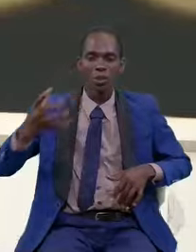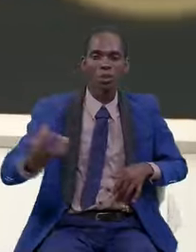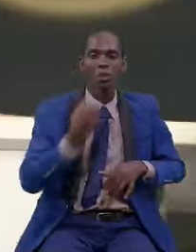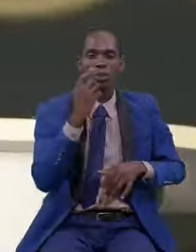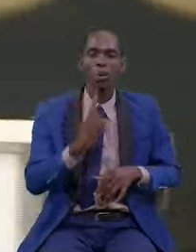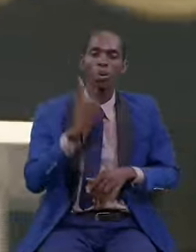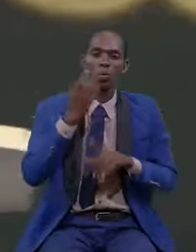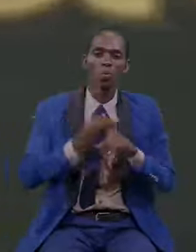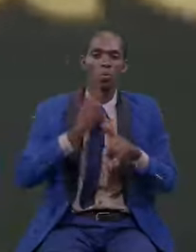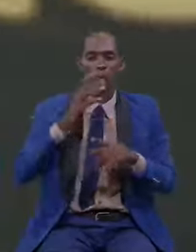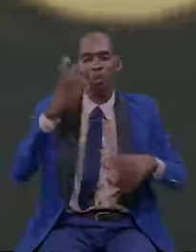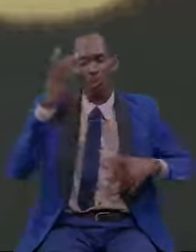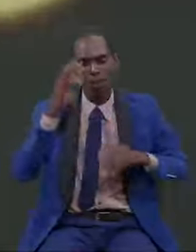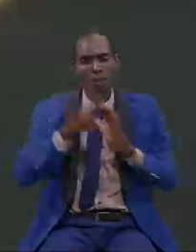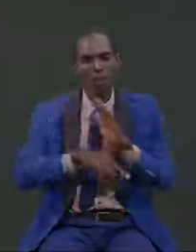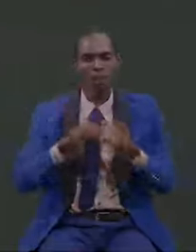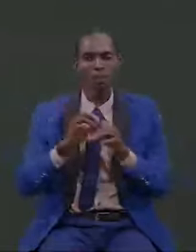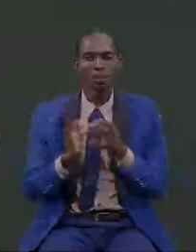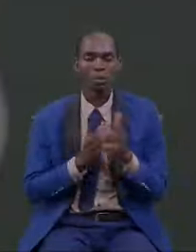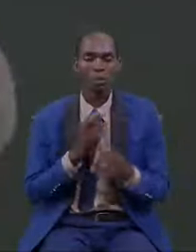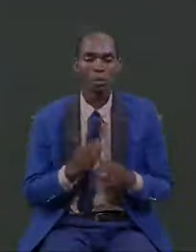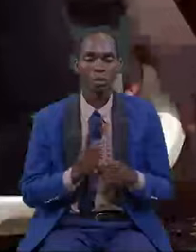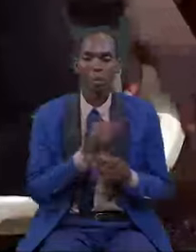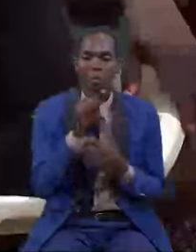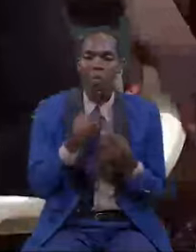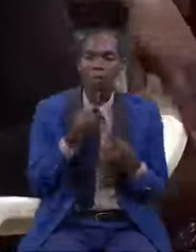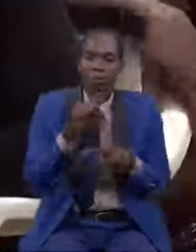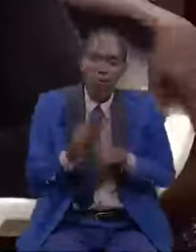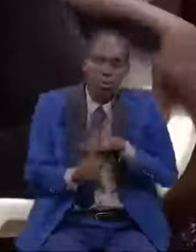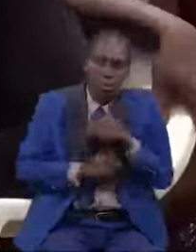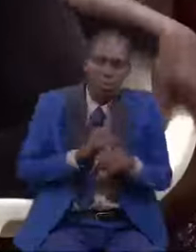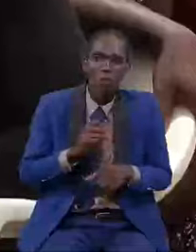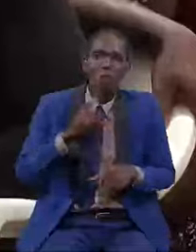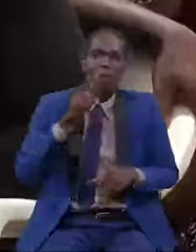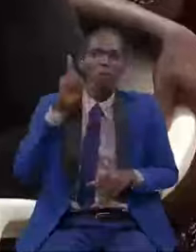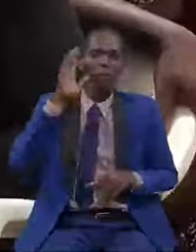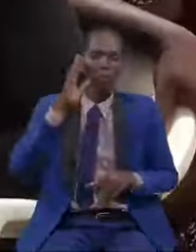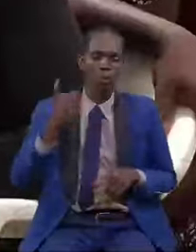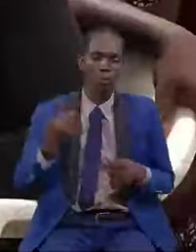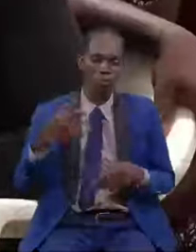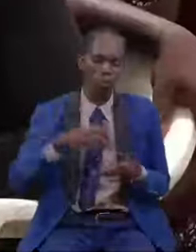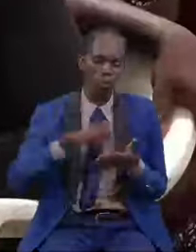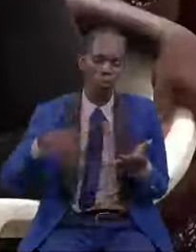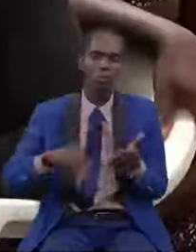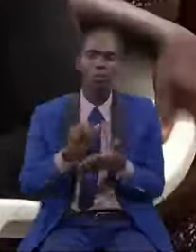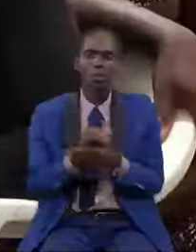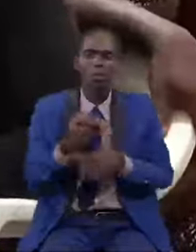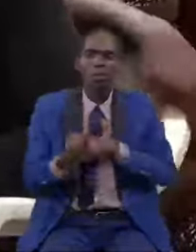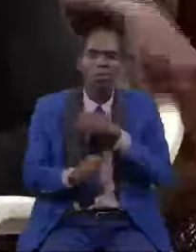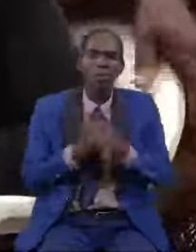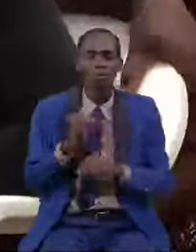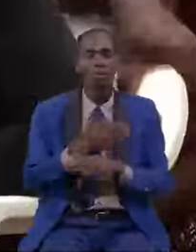vous délivrera de ce lit de maladie. Lorsque vous souffrez, il viendra ôter la souffrance.